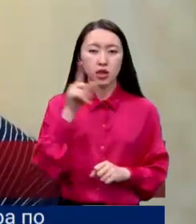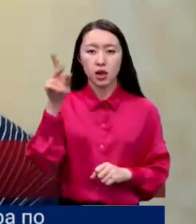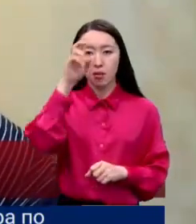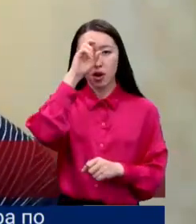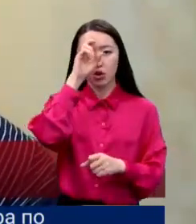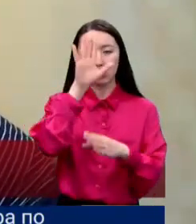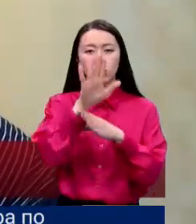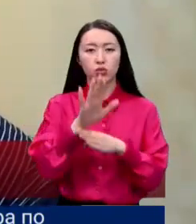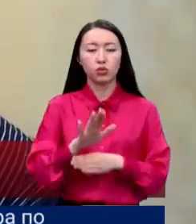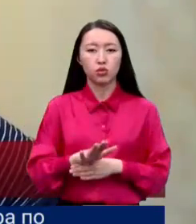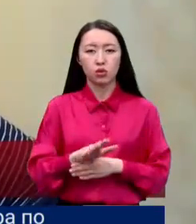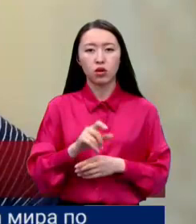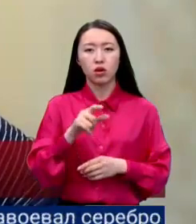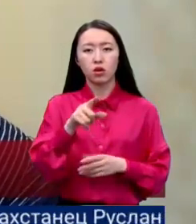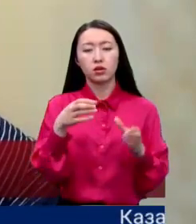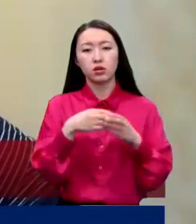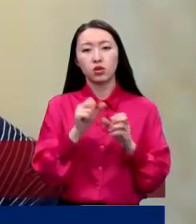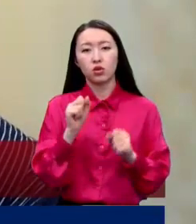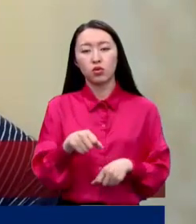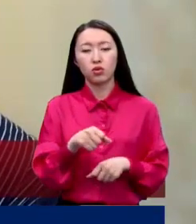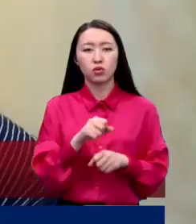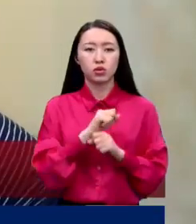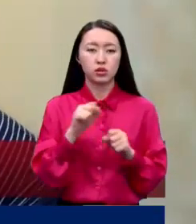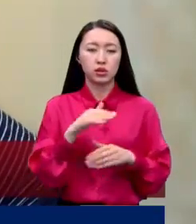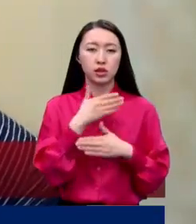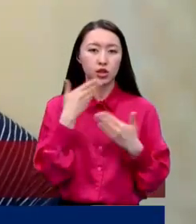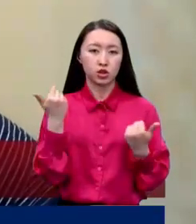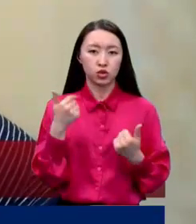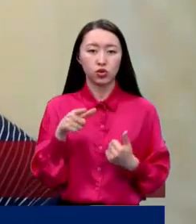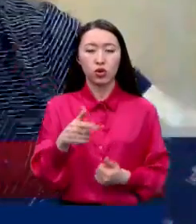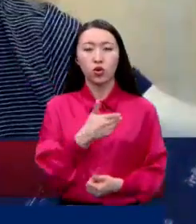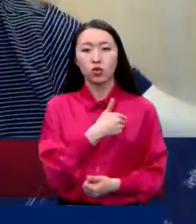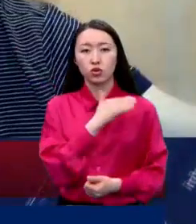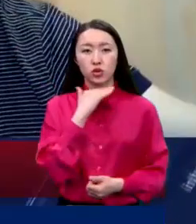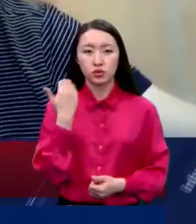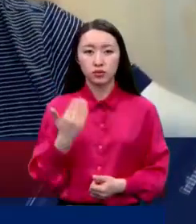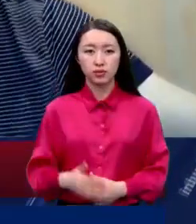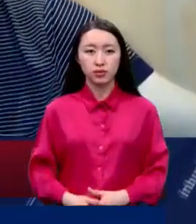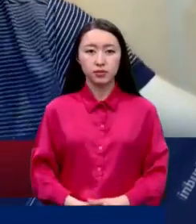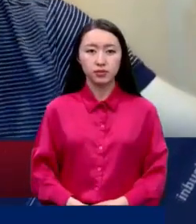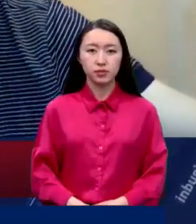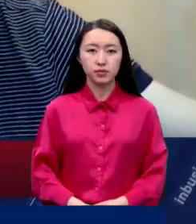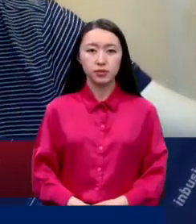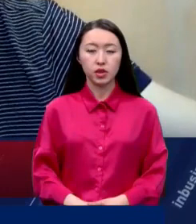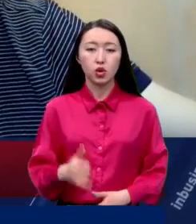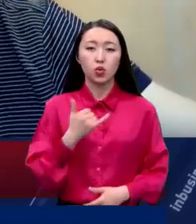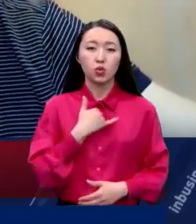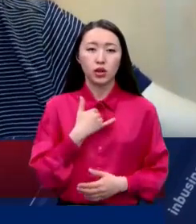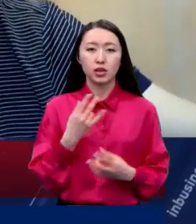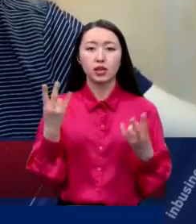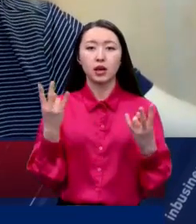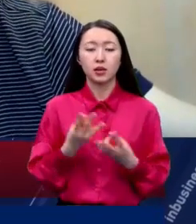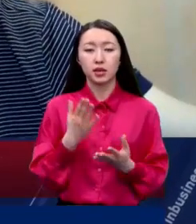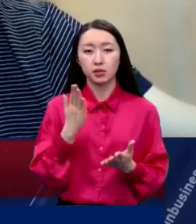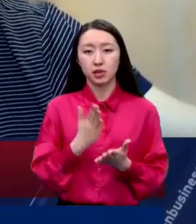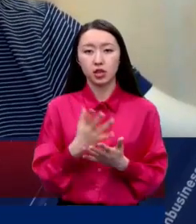партиям создаваться или не создаваться. Партии возникают сами на основе... То есть у нас не назрела необходимость сегодня? У нас назрела необходимость. Вопрос